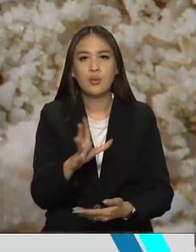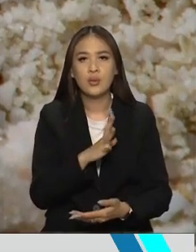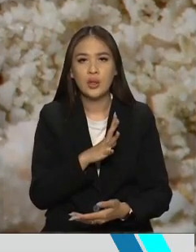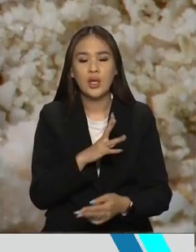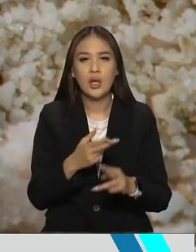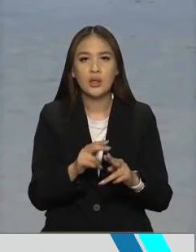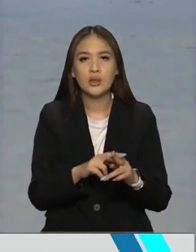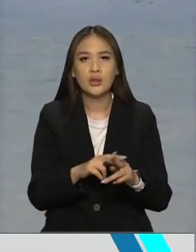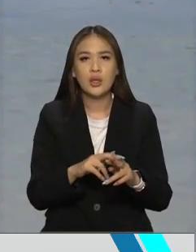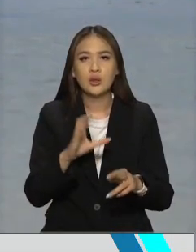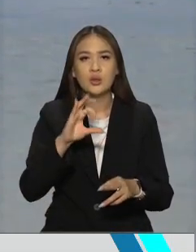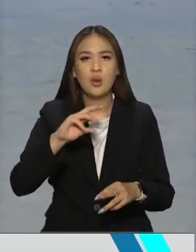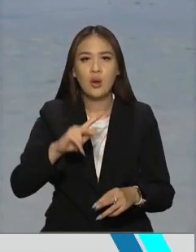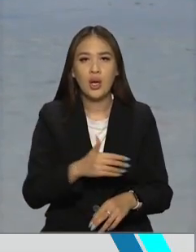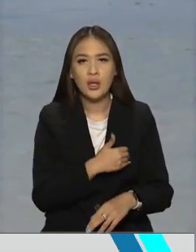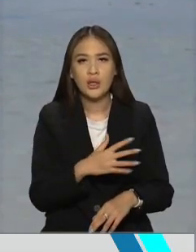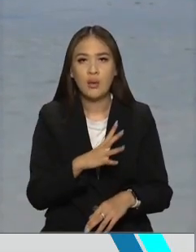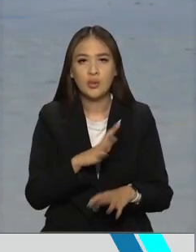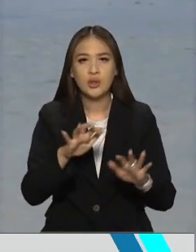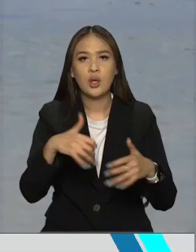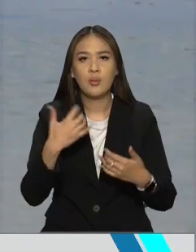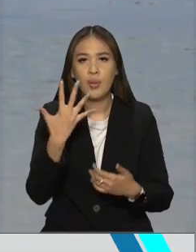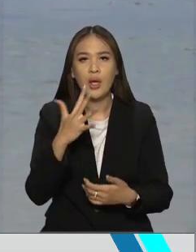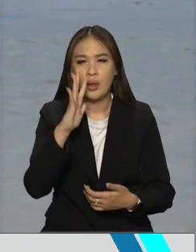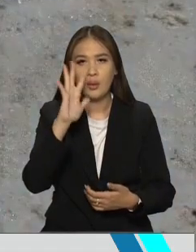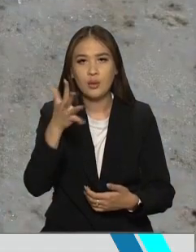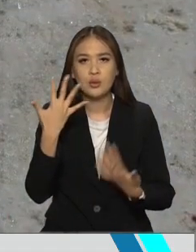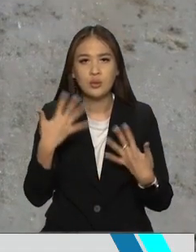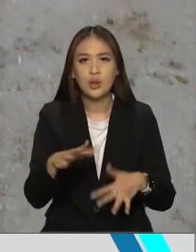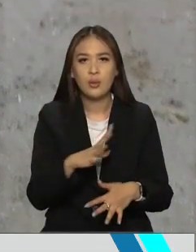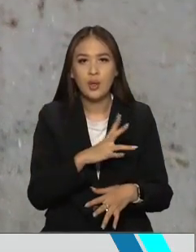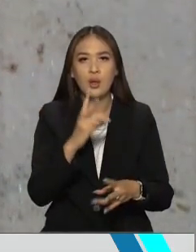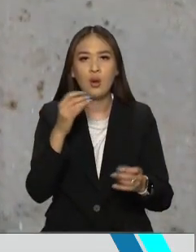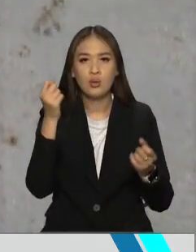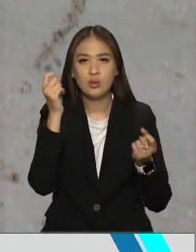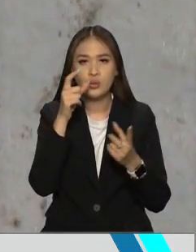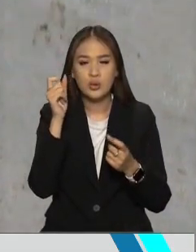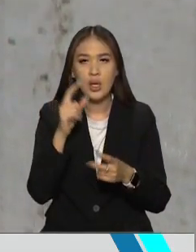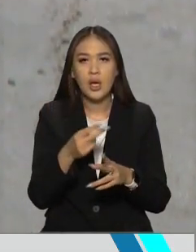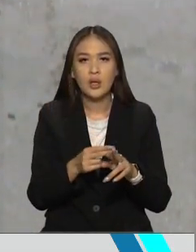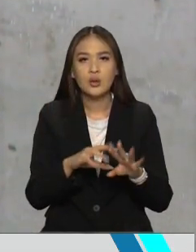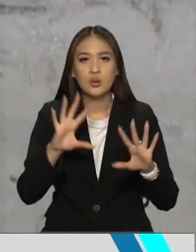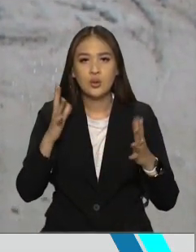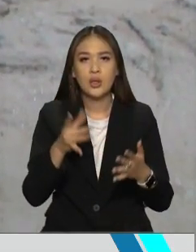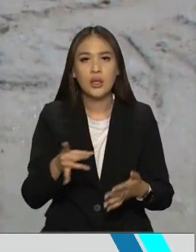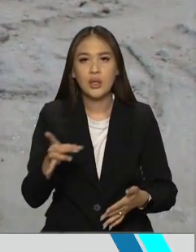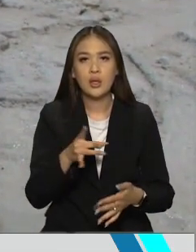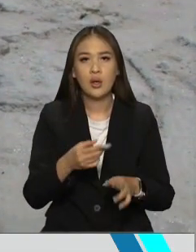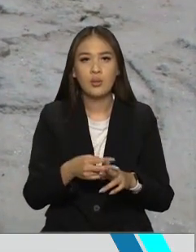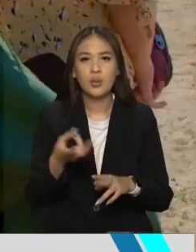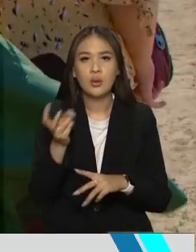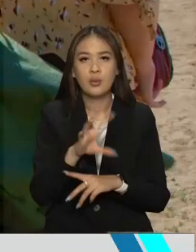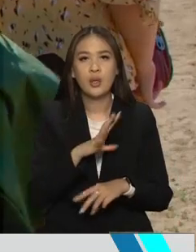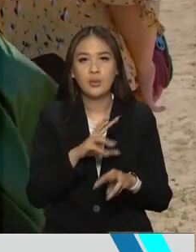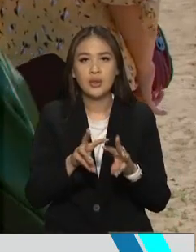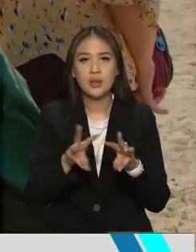промышленную добычу соли которая ведется там уже пять лет для выяснения обстоятельств случившегося в регион прибыла